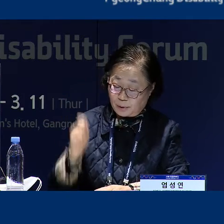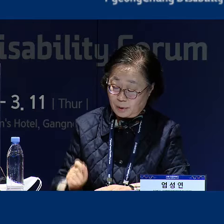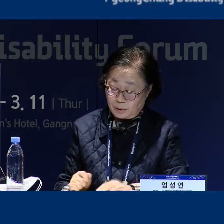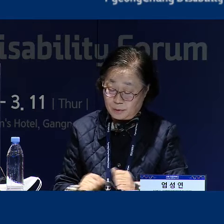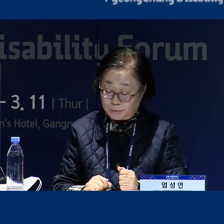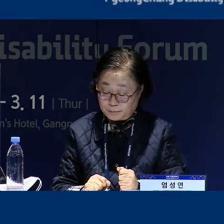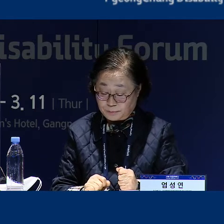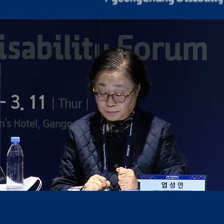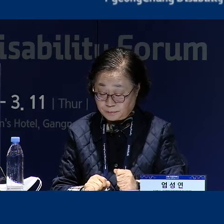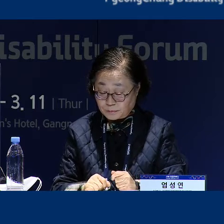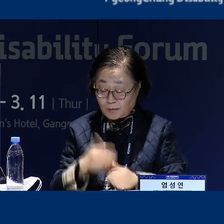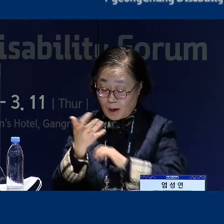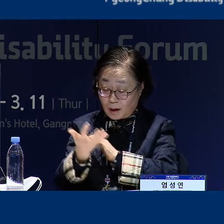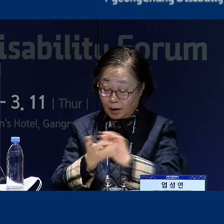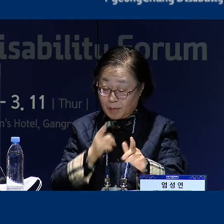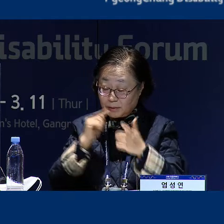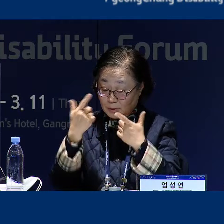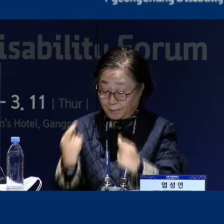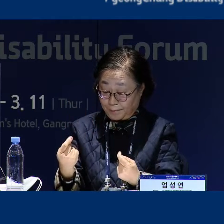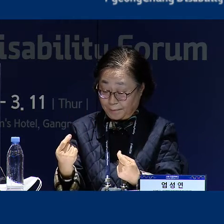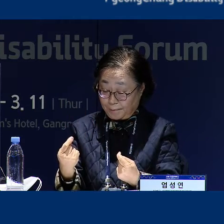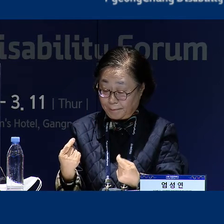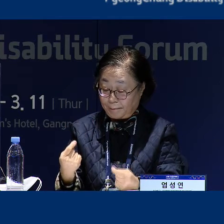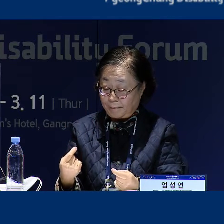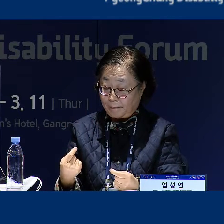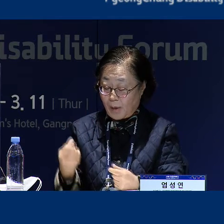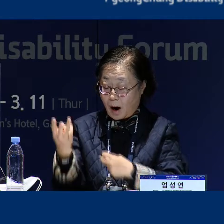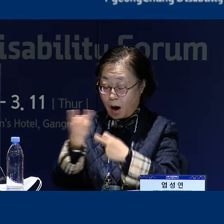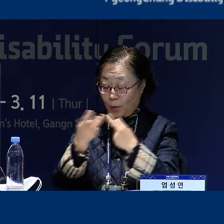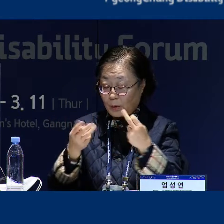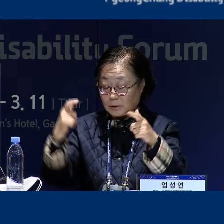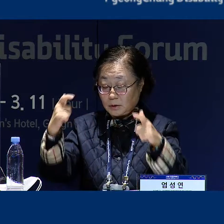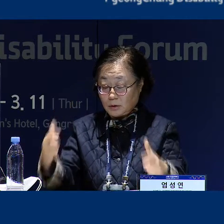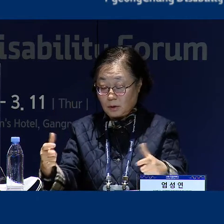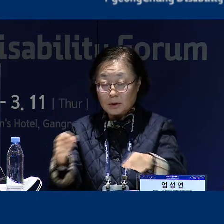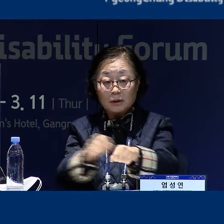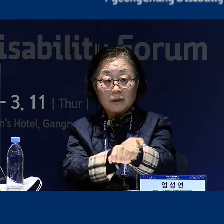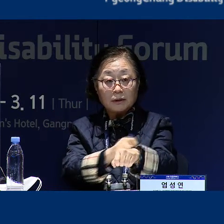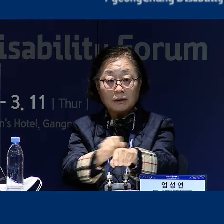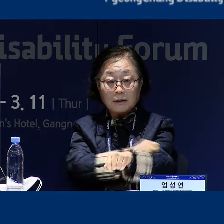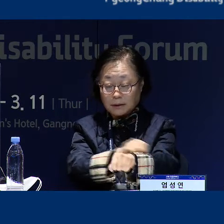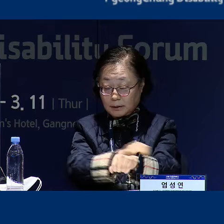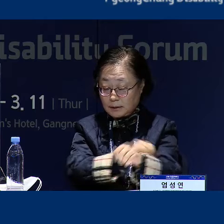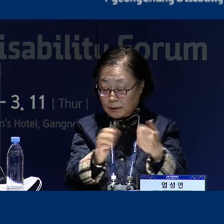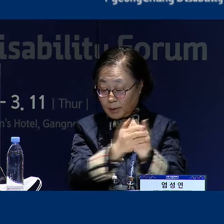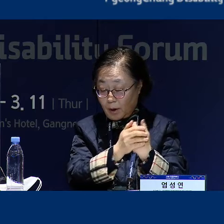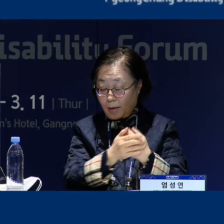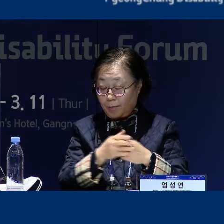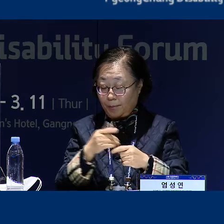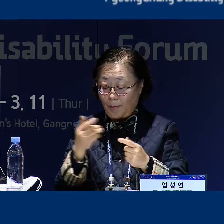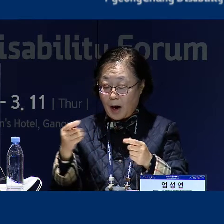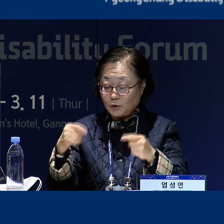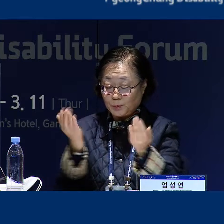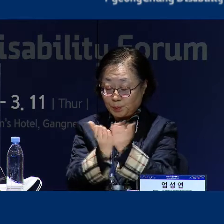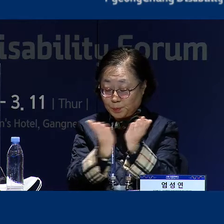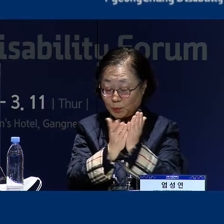서비스 센터는 삼척에 있는 청각 언어 장애인 자립지원센터 한 곳뿐으로 턱없이 부족합니다.